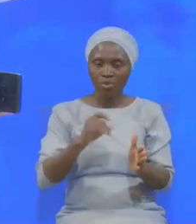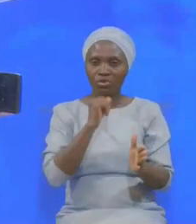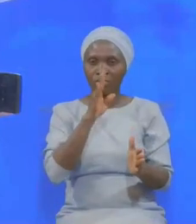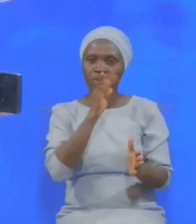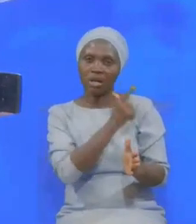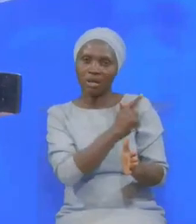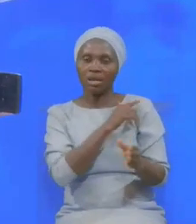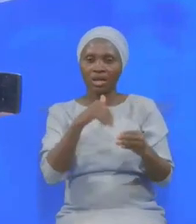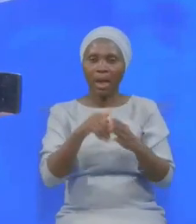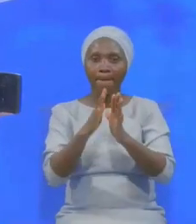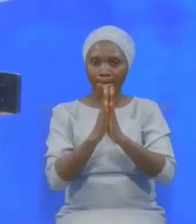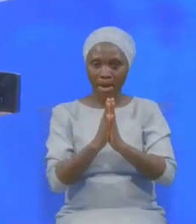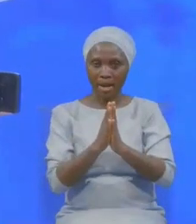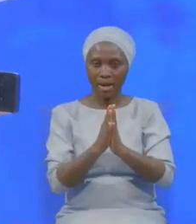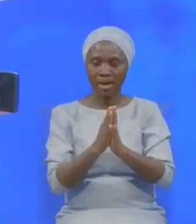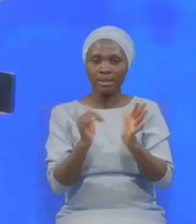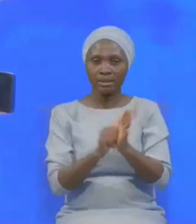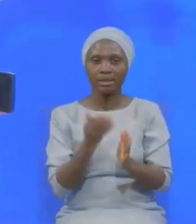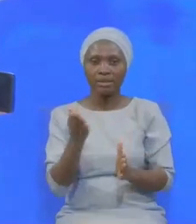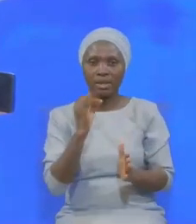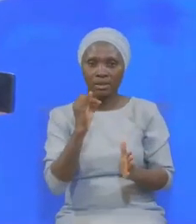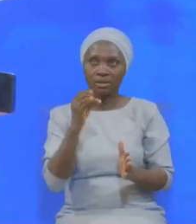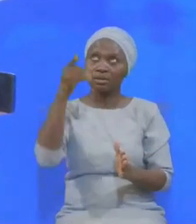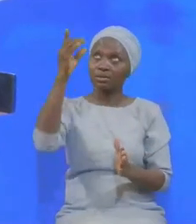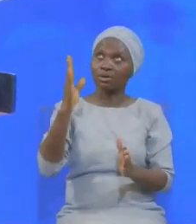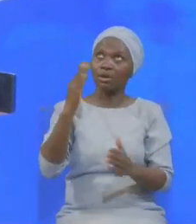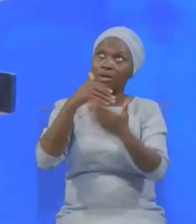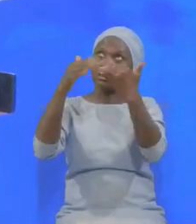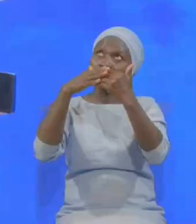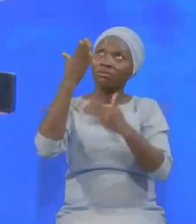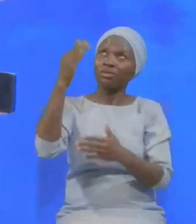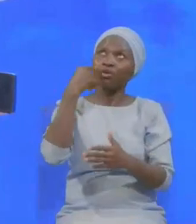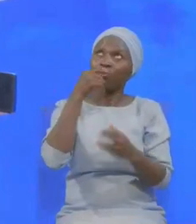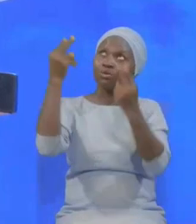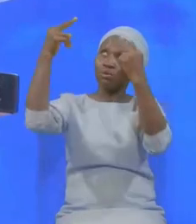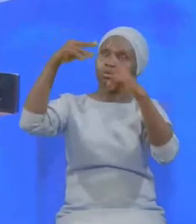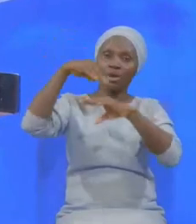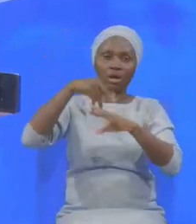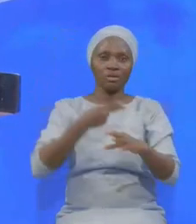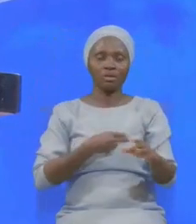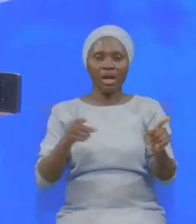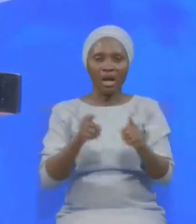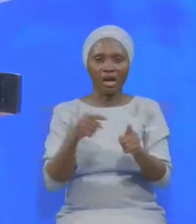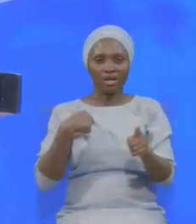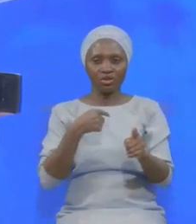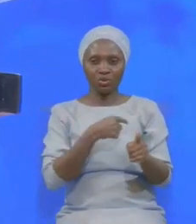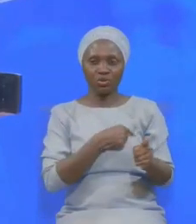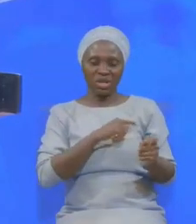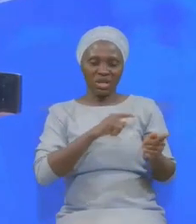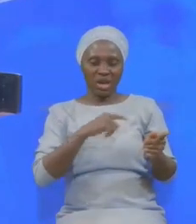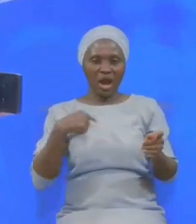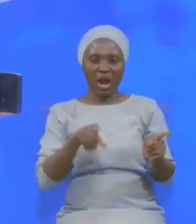nous ne devons pas nous relâcher dans la prière. Il y a un Dieu au ciel qui nous regarde